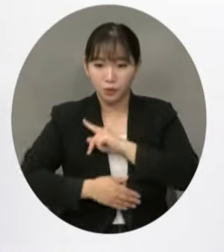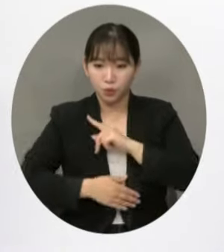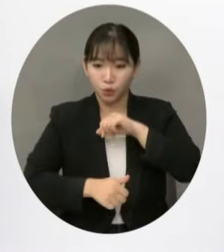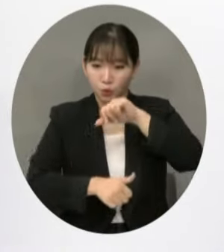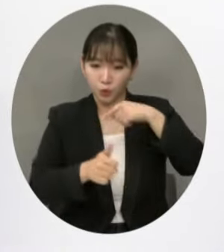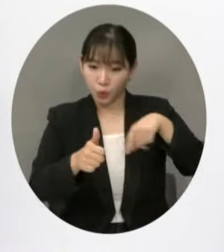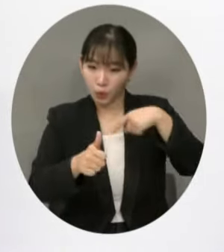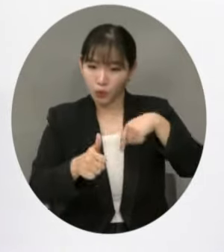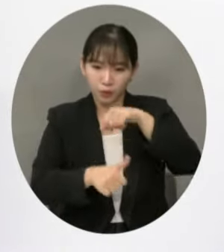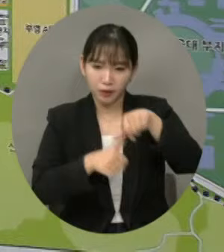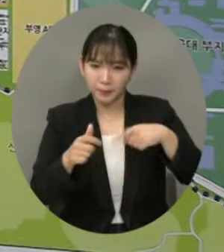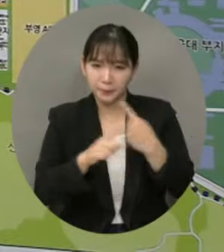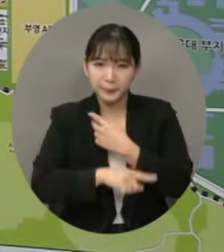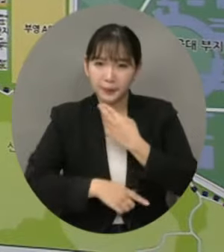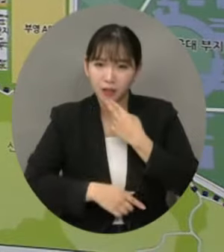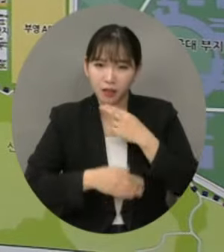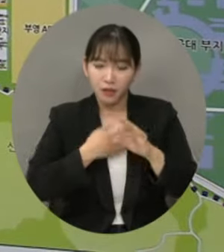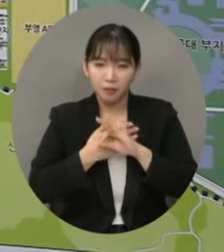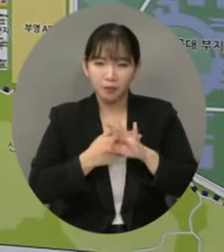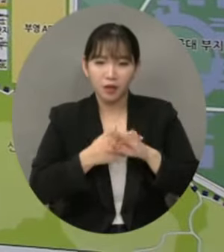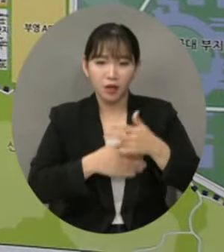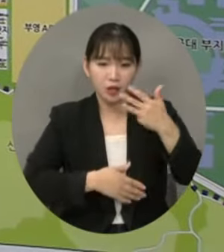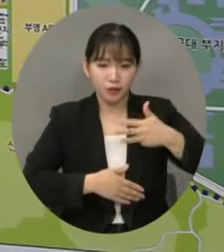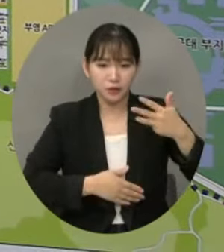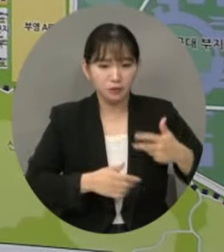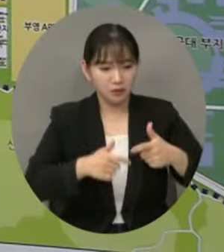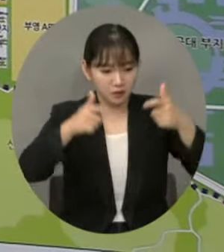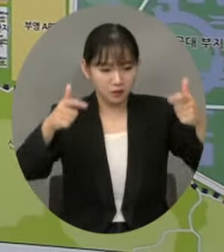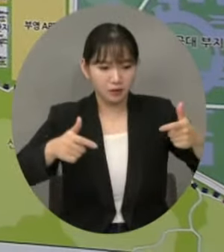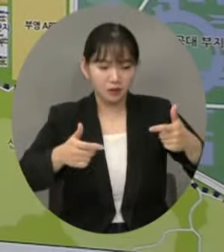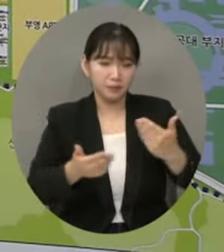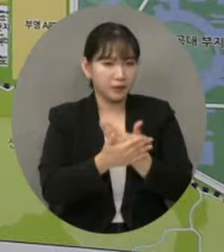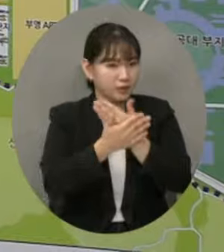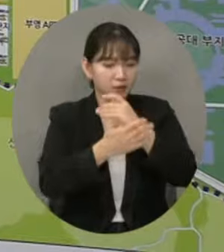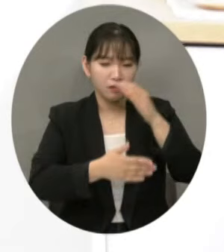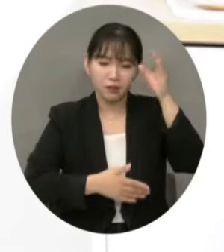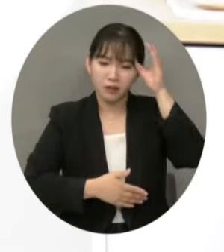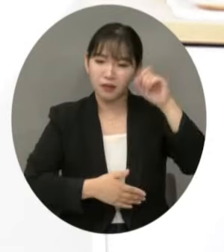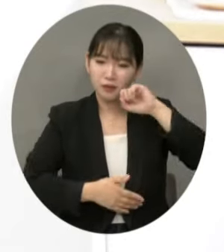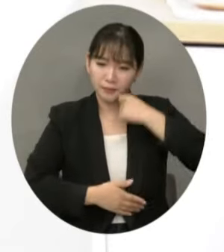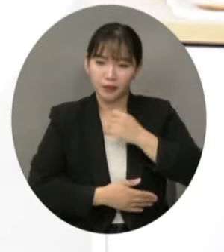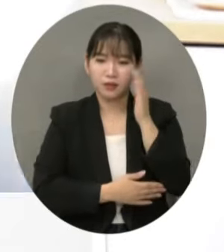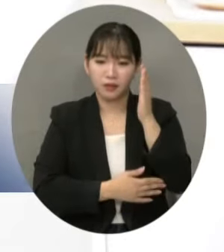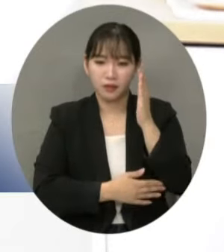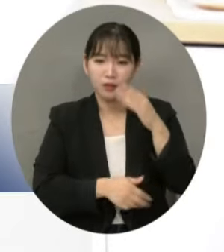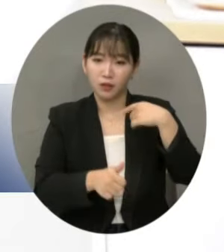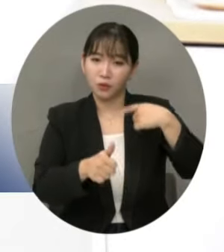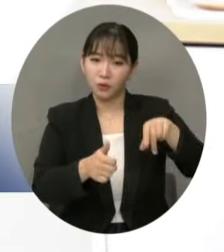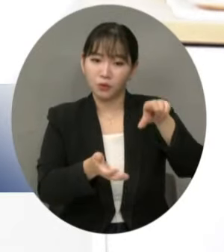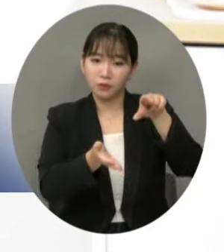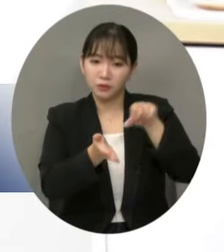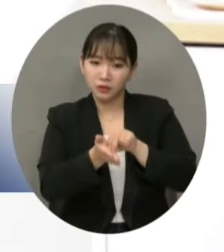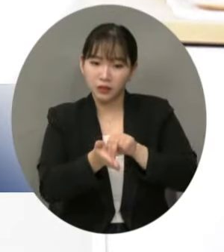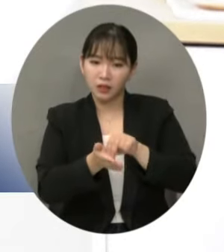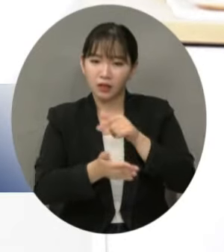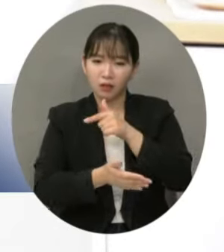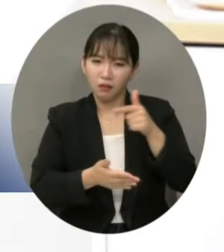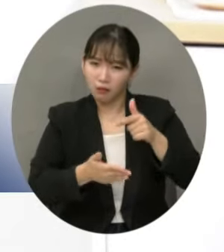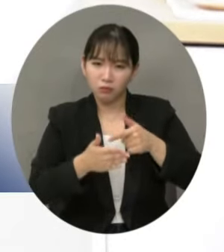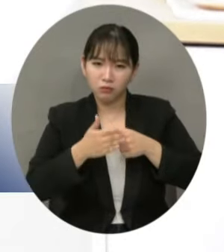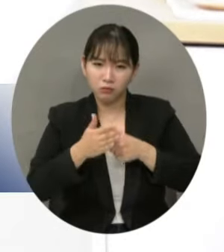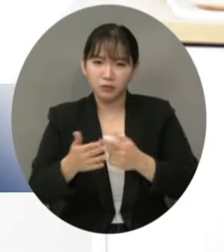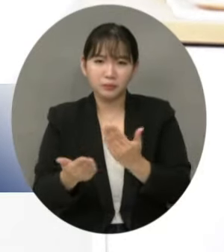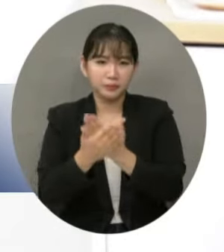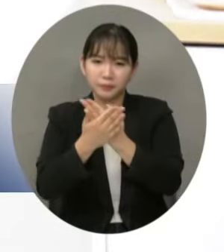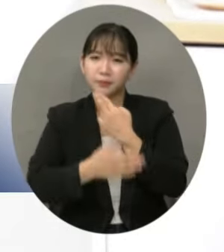여건이 나아지지 않으면 혁신도시 확장성도 기대할 수 없다고 지적합니다. 교육적인 문제에 너무 이게 진척이 안